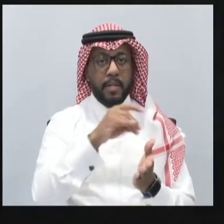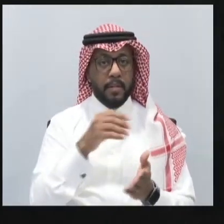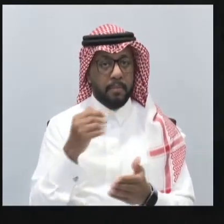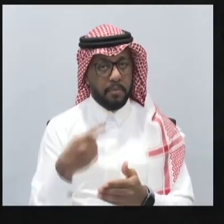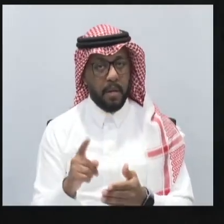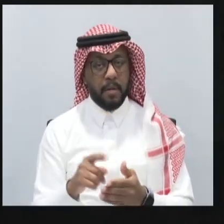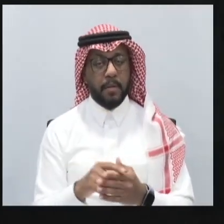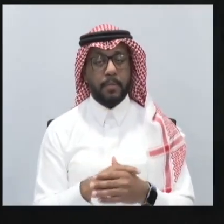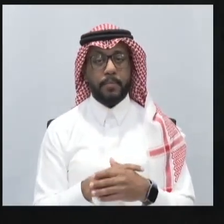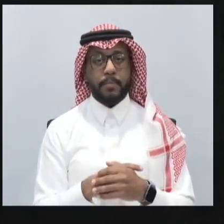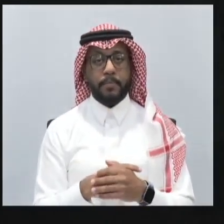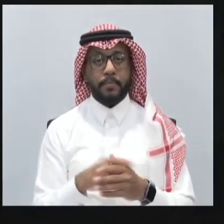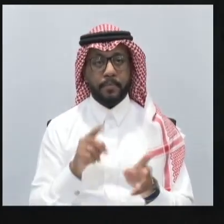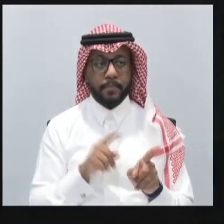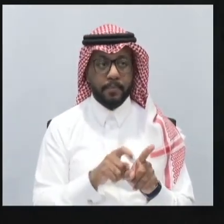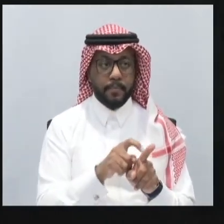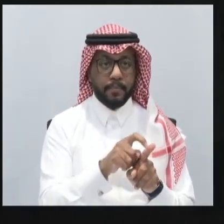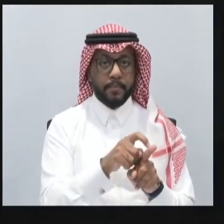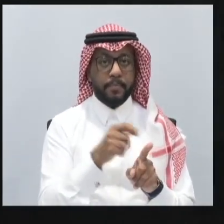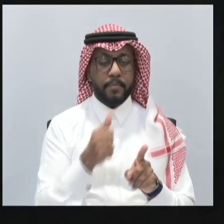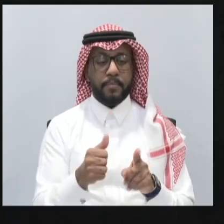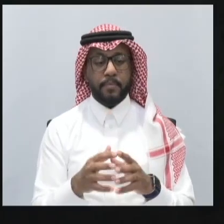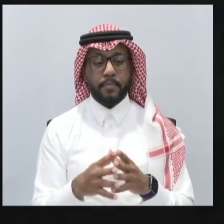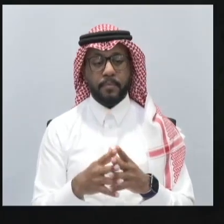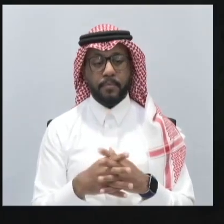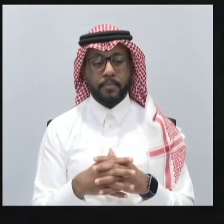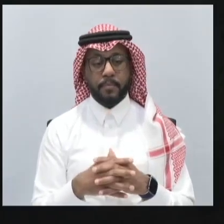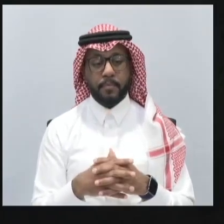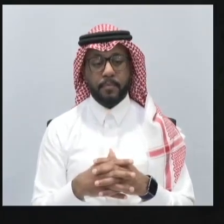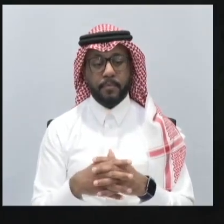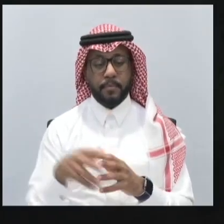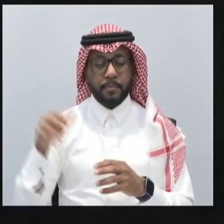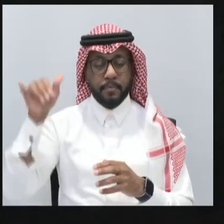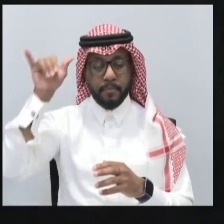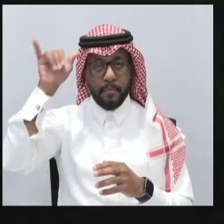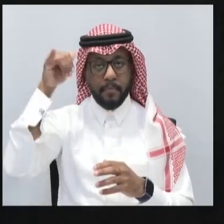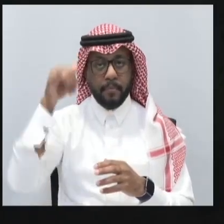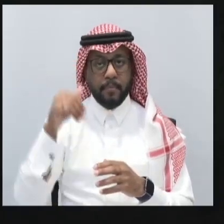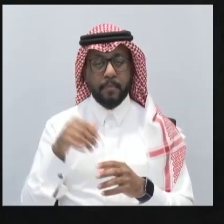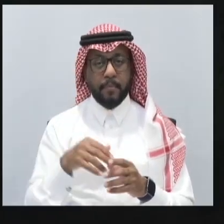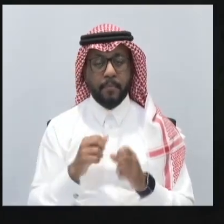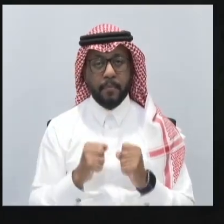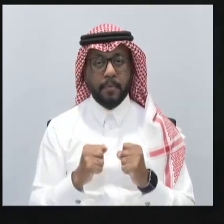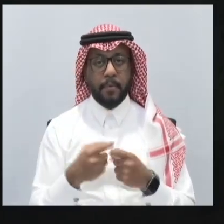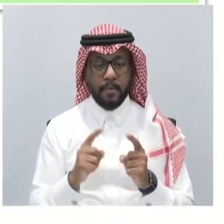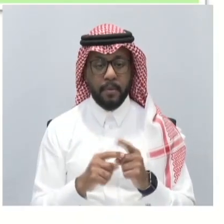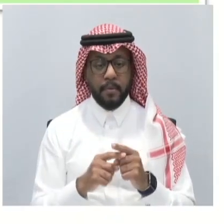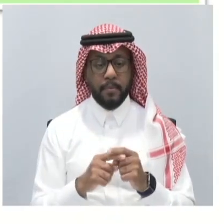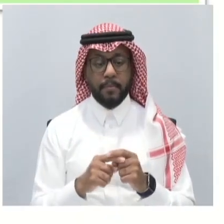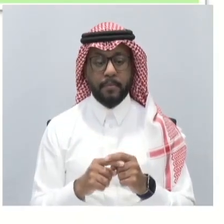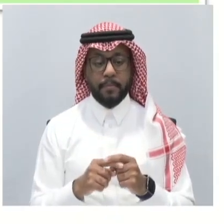صحيح لو قلنا الجراده صحيح لو قلنا الابقار صحيح احنا عندنا هنا